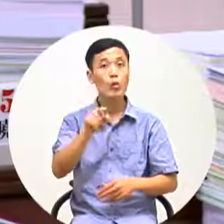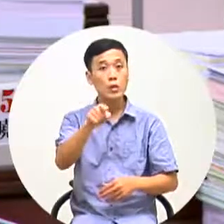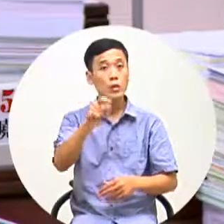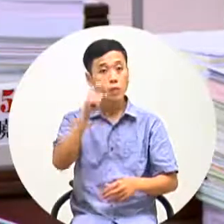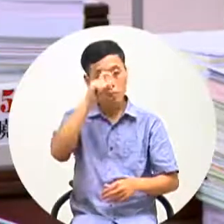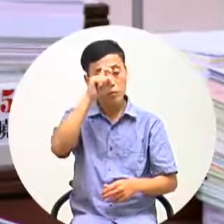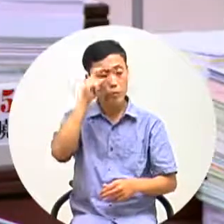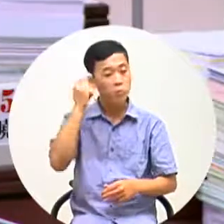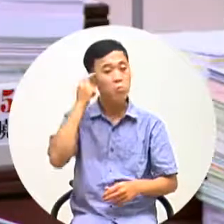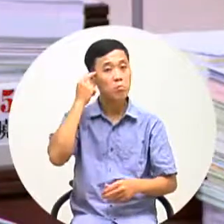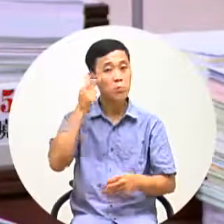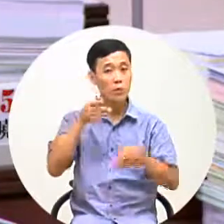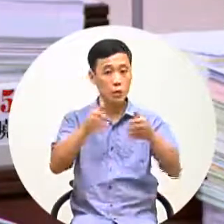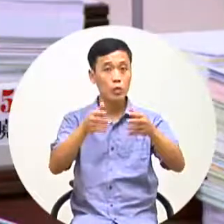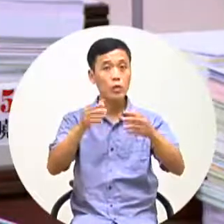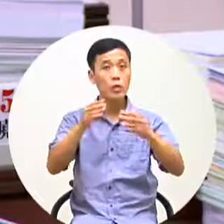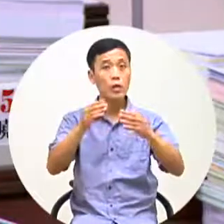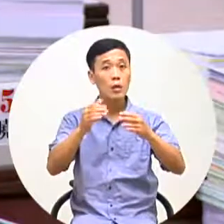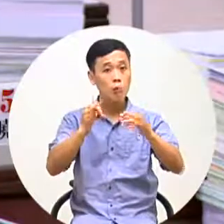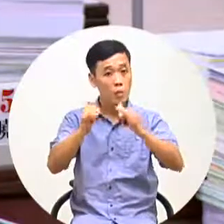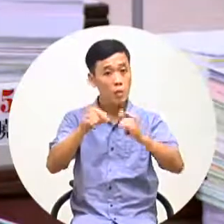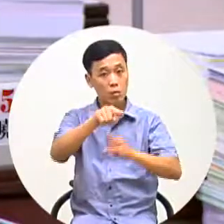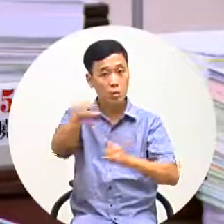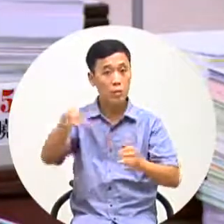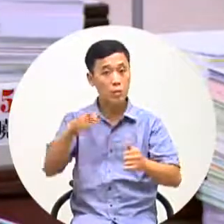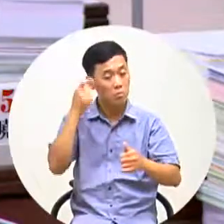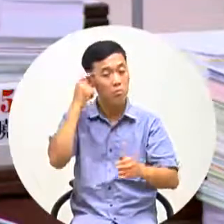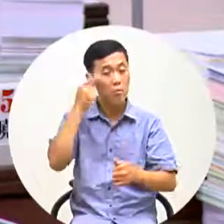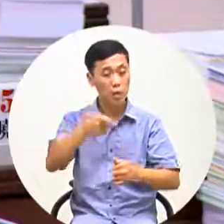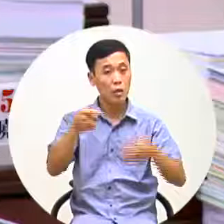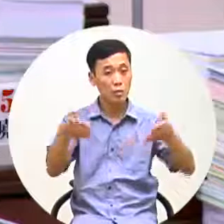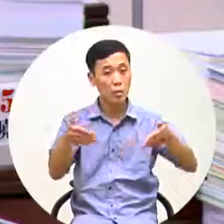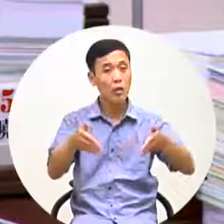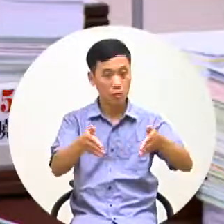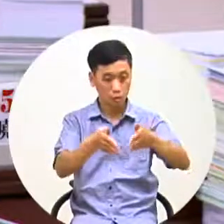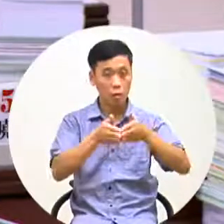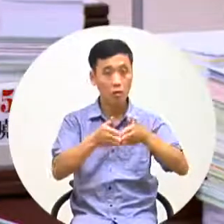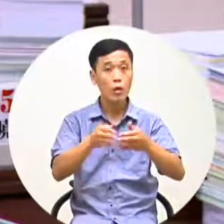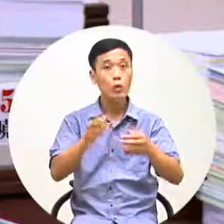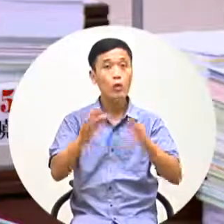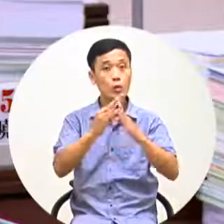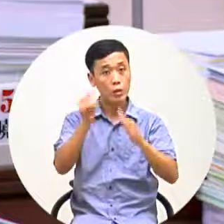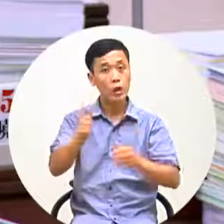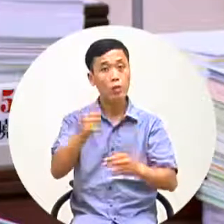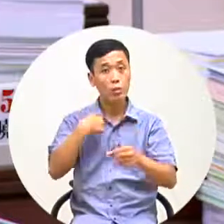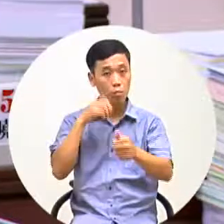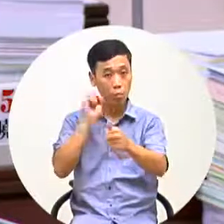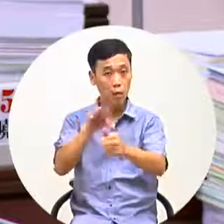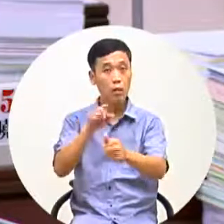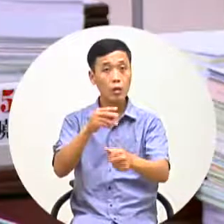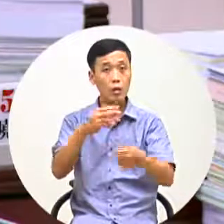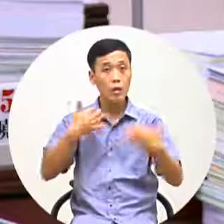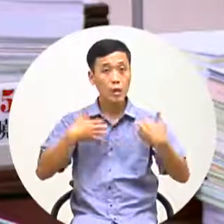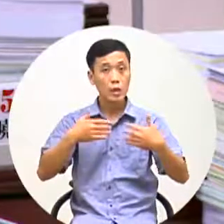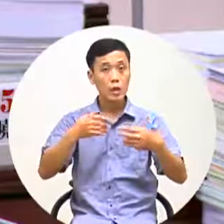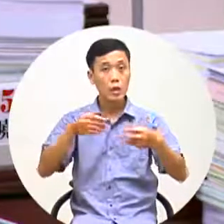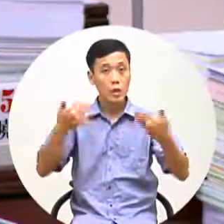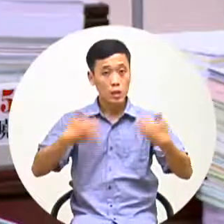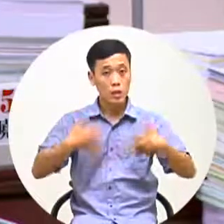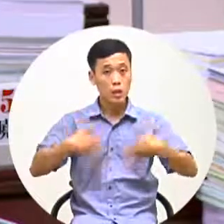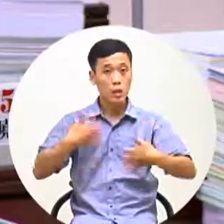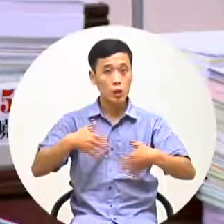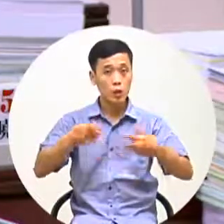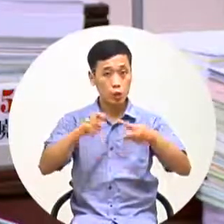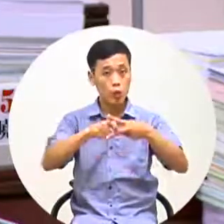开辟，但是局长，新工处你们的动作行政作业太慢。所谓太慢的